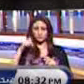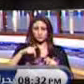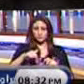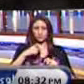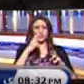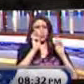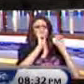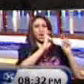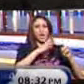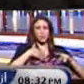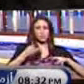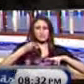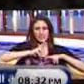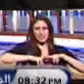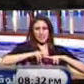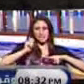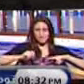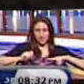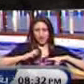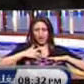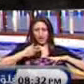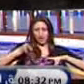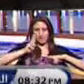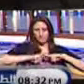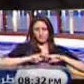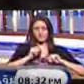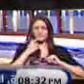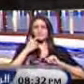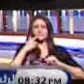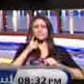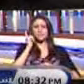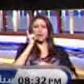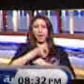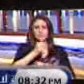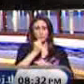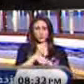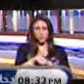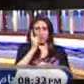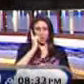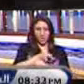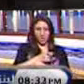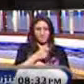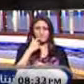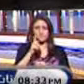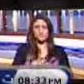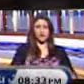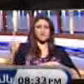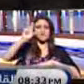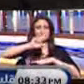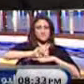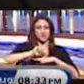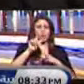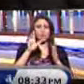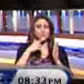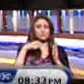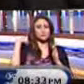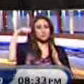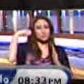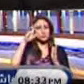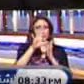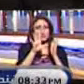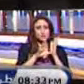النهارده طعن عشان خاطر ما تكونش السلطه التنفيذيه لمجلس الوزراء فوق السلطه التشريعيه للبرلمان او لمجلس